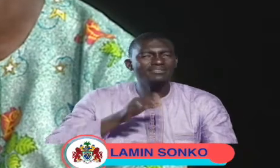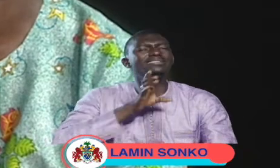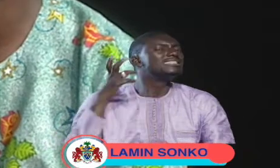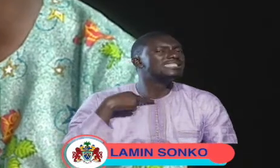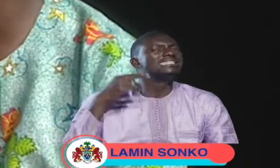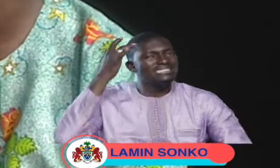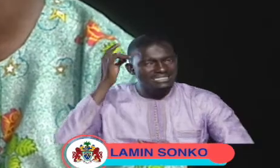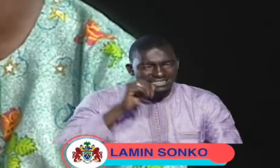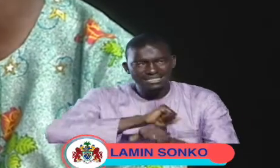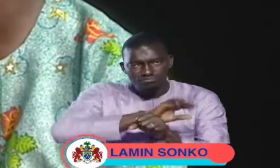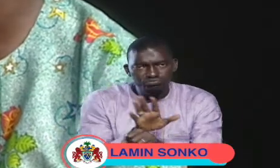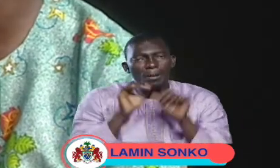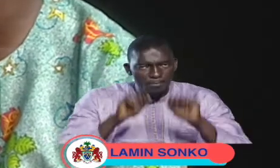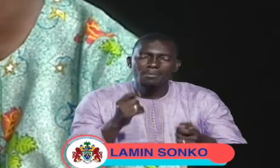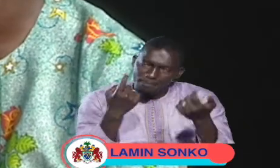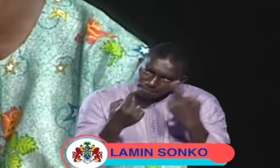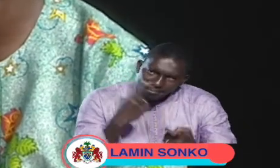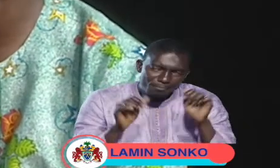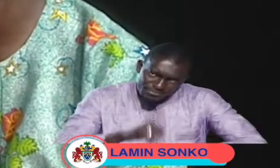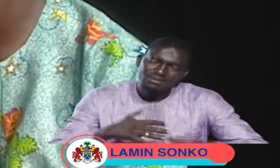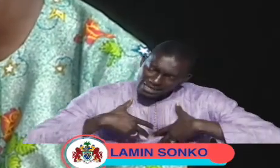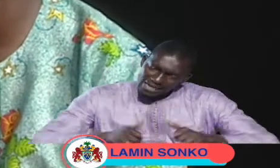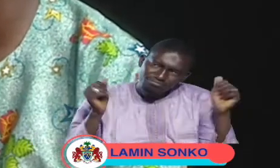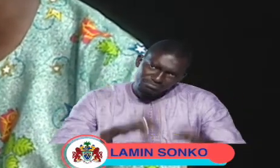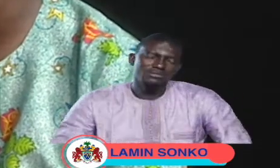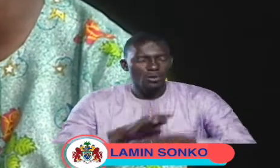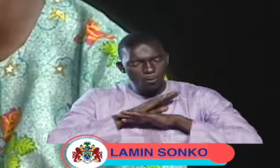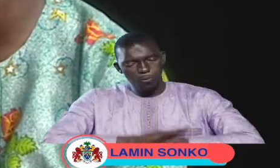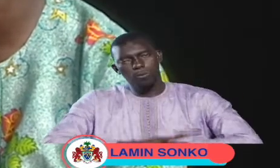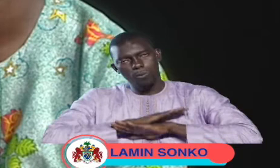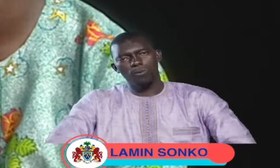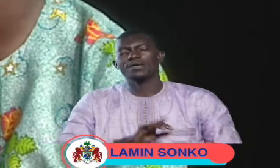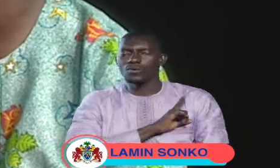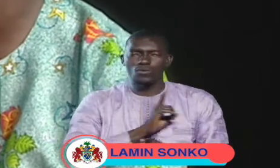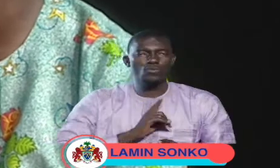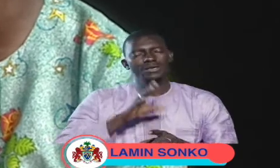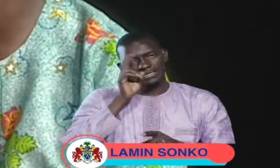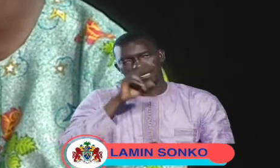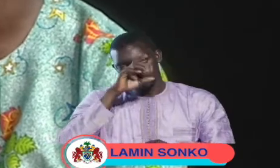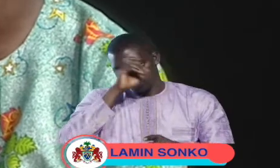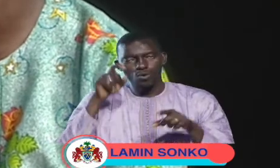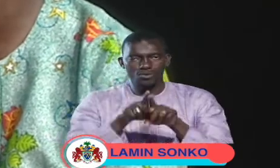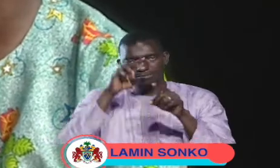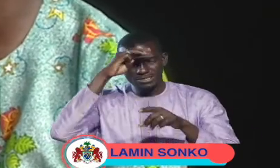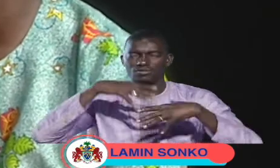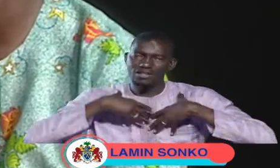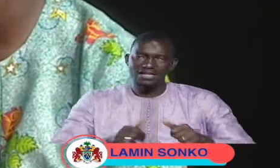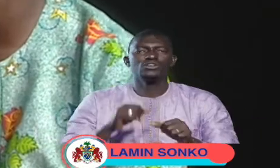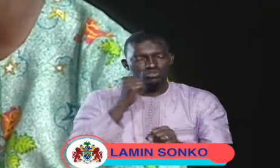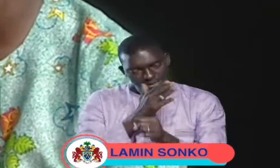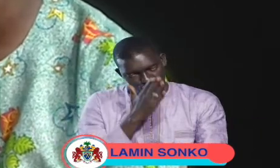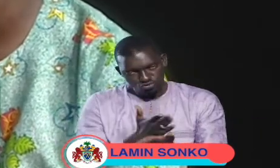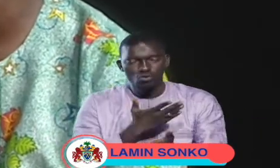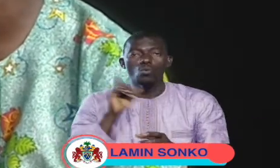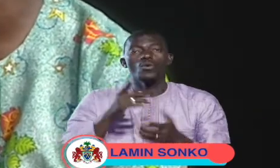defé ñom tañ seen xel yi dal so lolu ñu ngi dégg ak ministre of health pour gis ne ñoñu jox nañ leen ñul